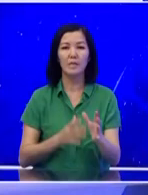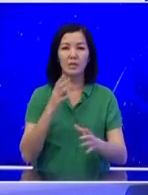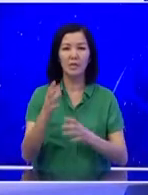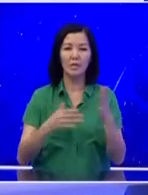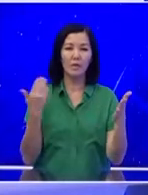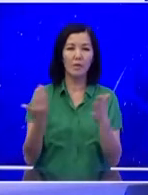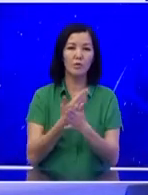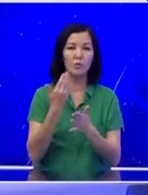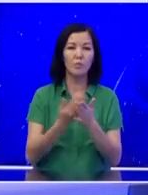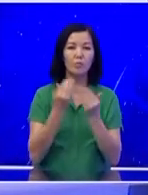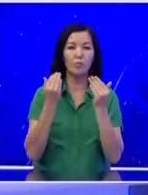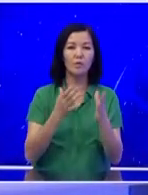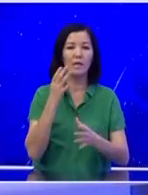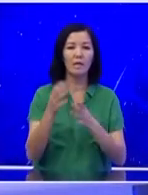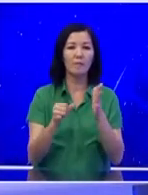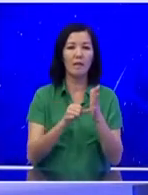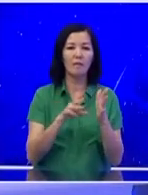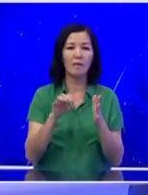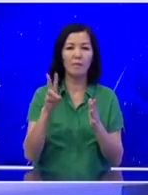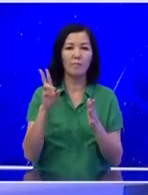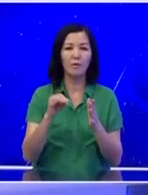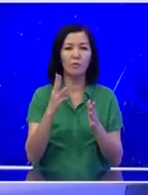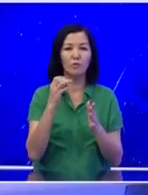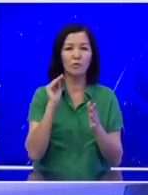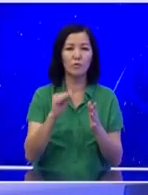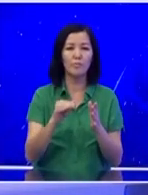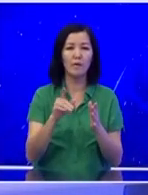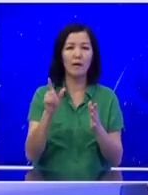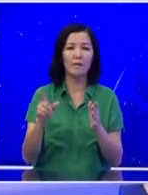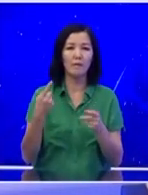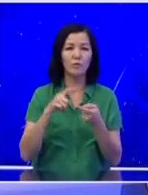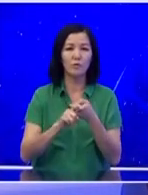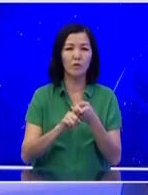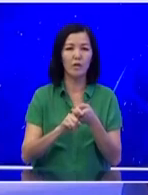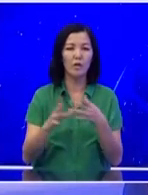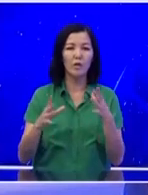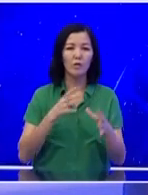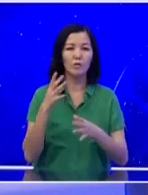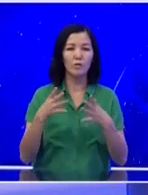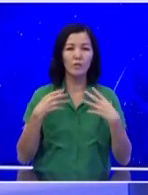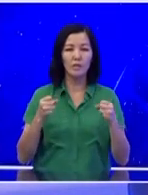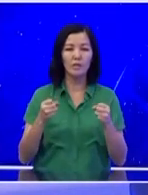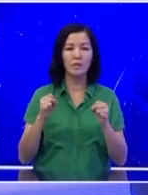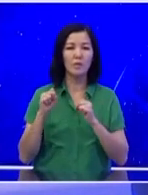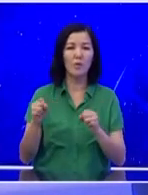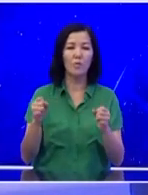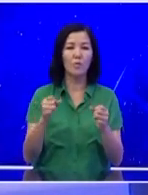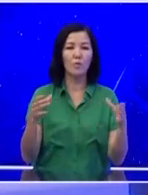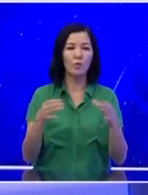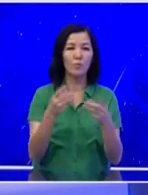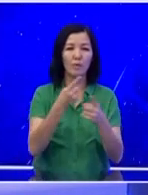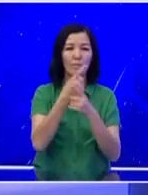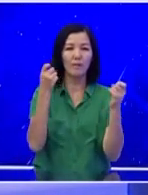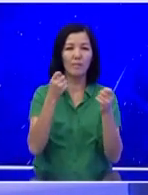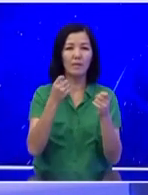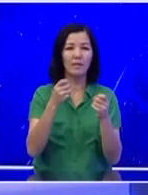Шартарапқа шолуы. Бүгінде әлемде 6 миллион 300 мыңнан аса адам коронавирус шықтырған. Дүниежүзілік денсаулық сақтау ұйымының мәліметіне сүйенсек,